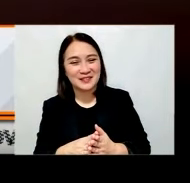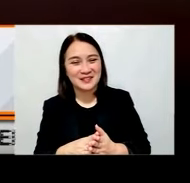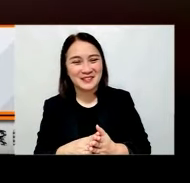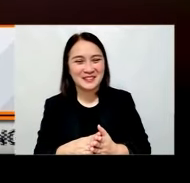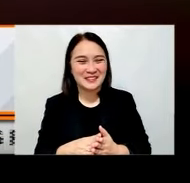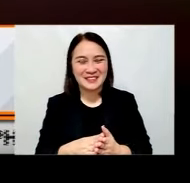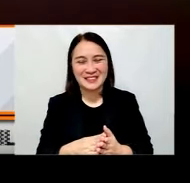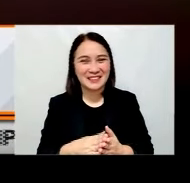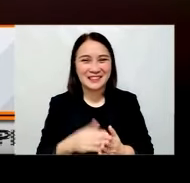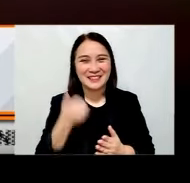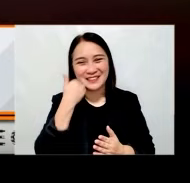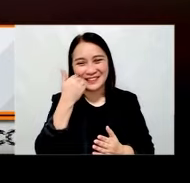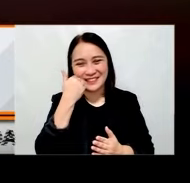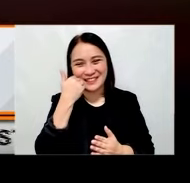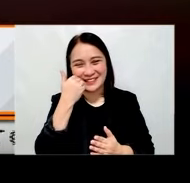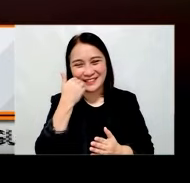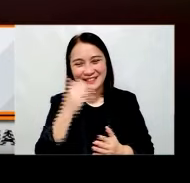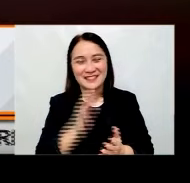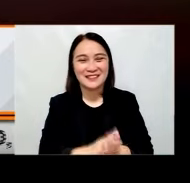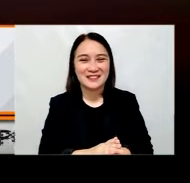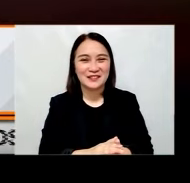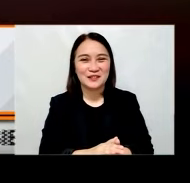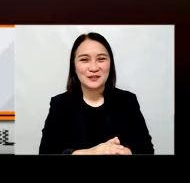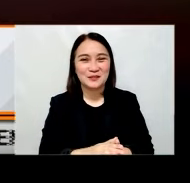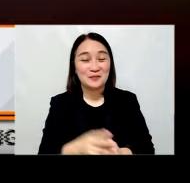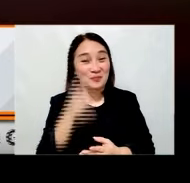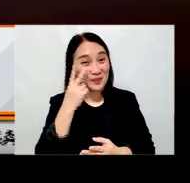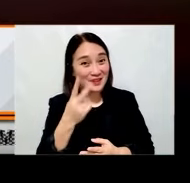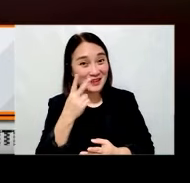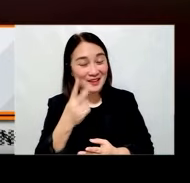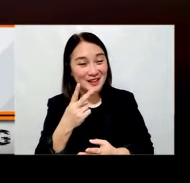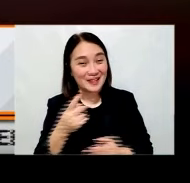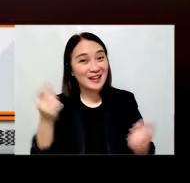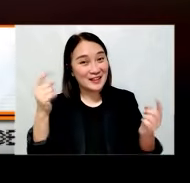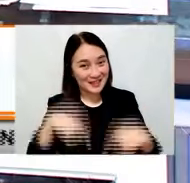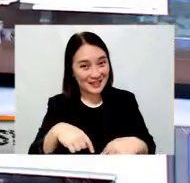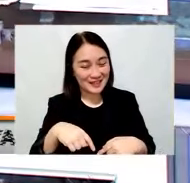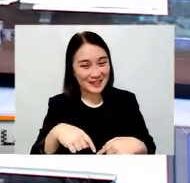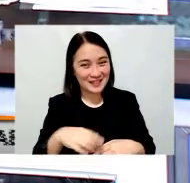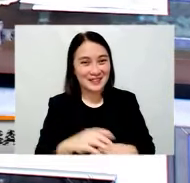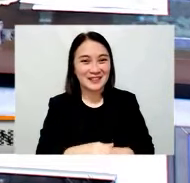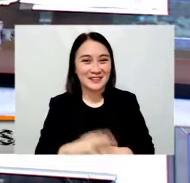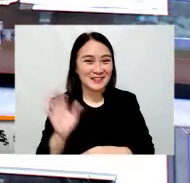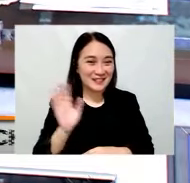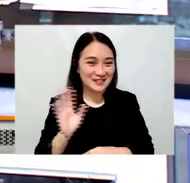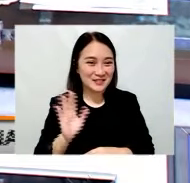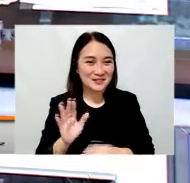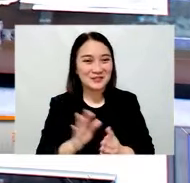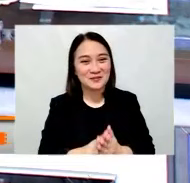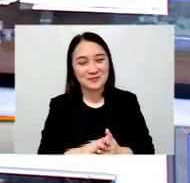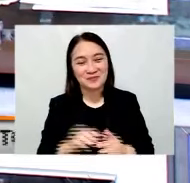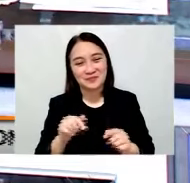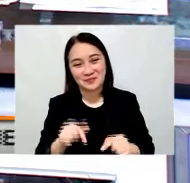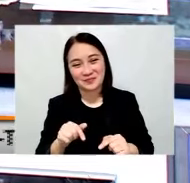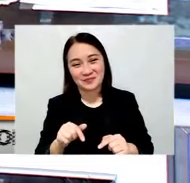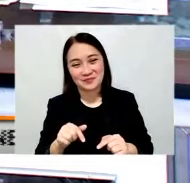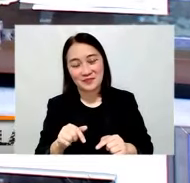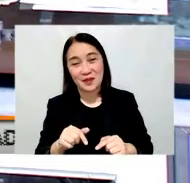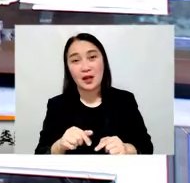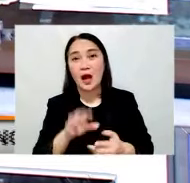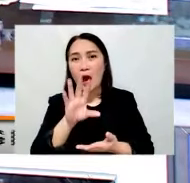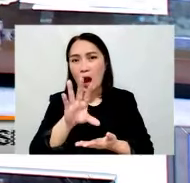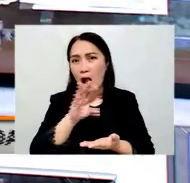natin at o pa Nanonood din siya ng ating programa partner Oo at meron siyang ginagaya